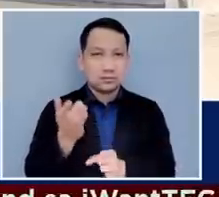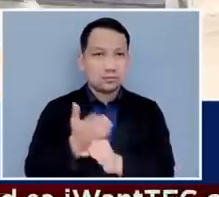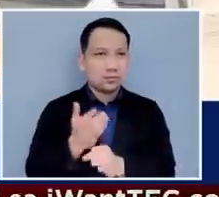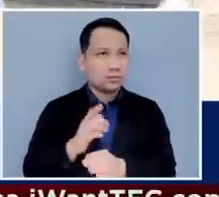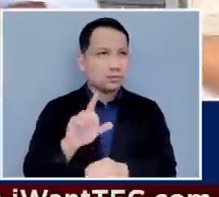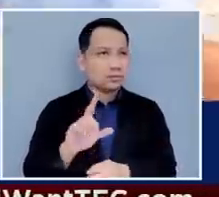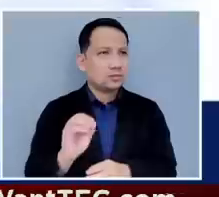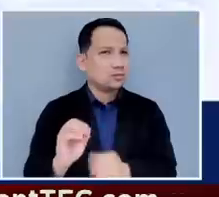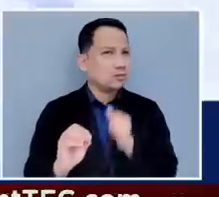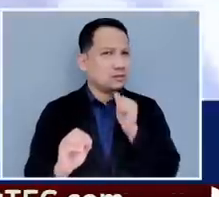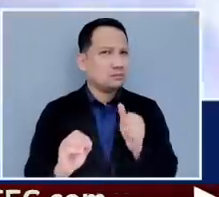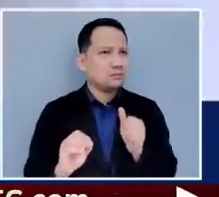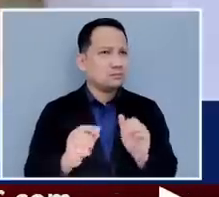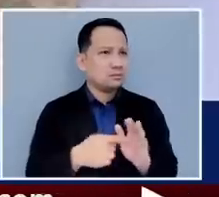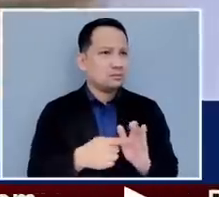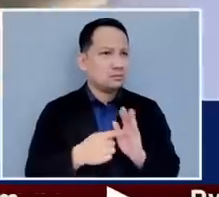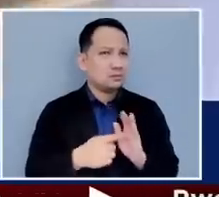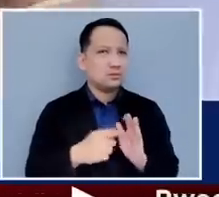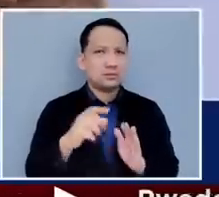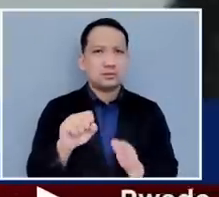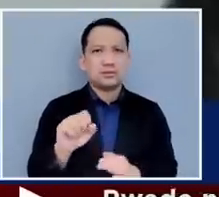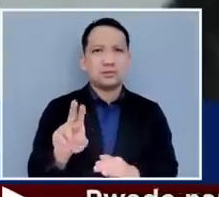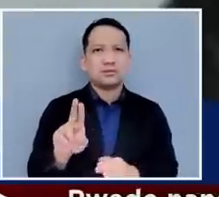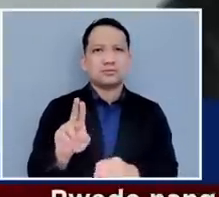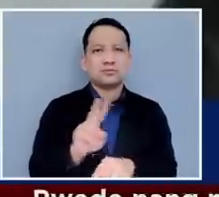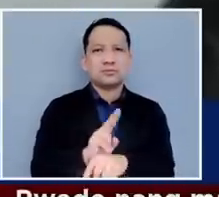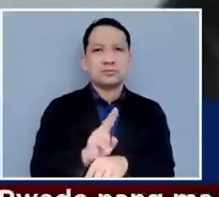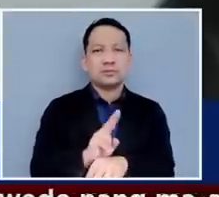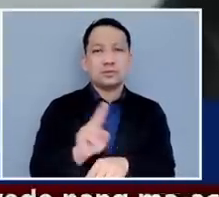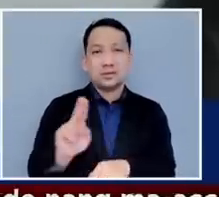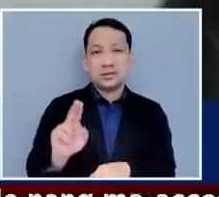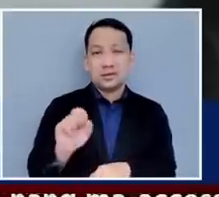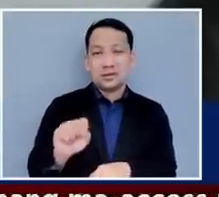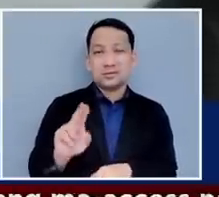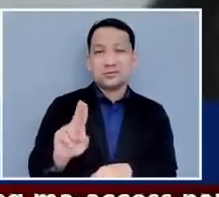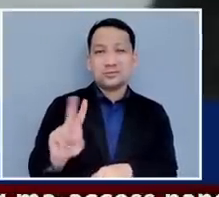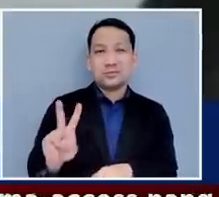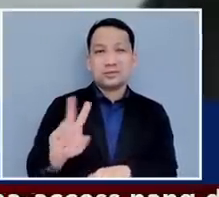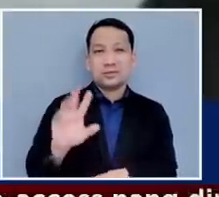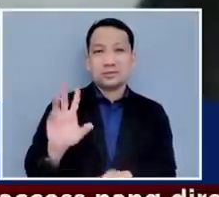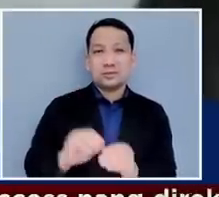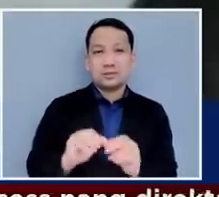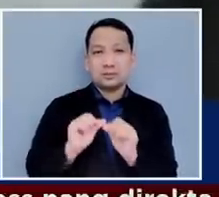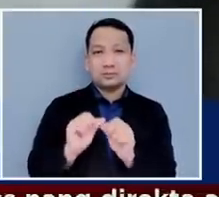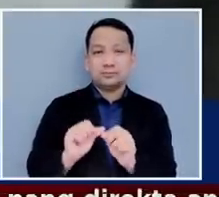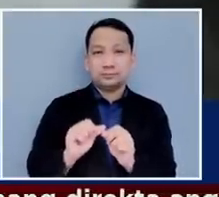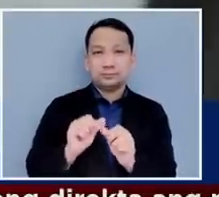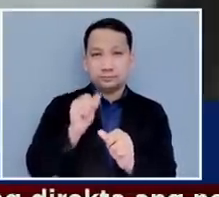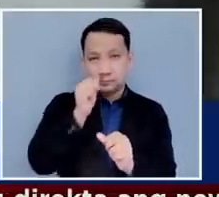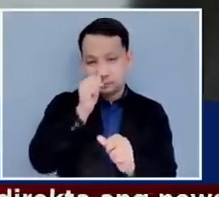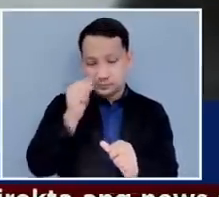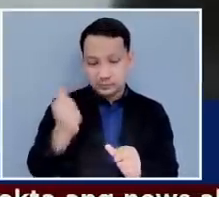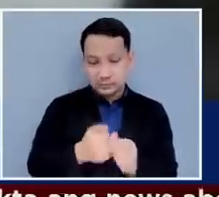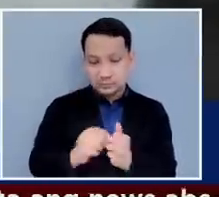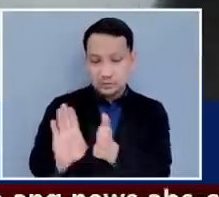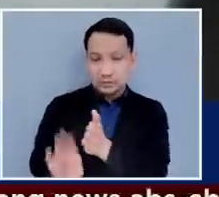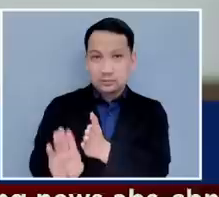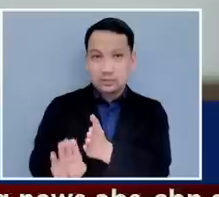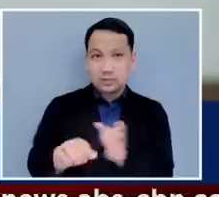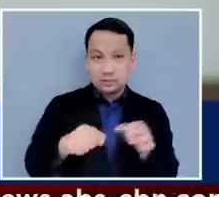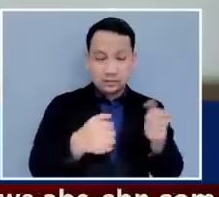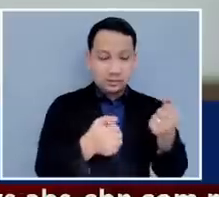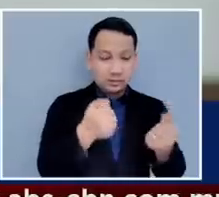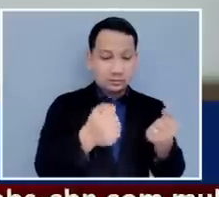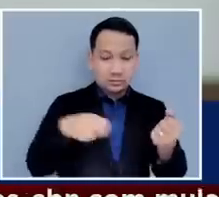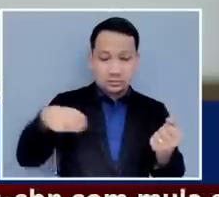hindi po kami nagre-require na SUV po ang gamitin. Yung kotse po, kailangan po merong passenger brake para po dun sa instructor.